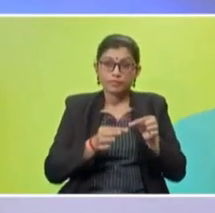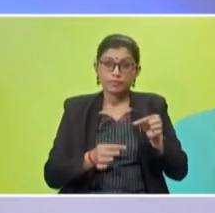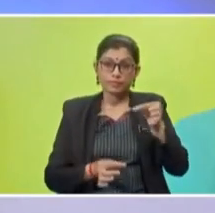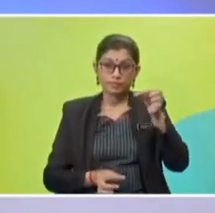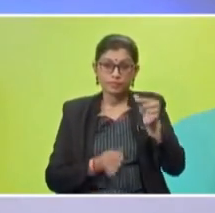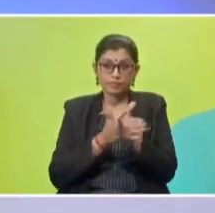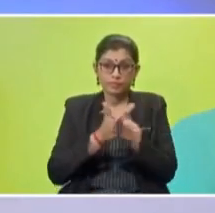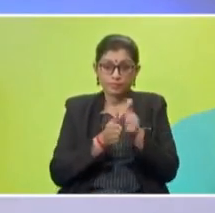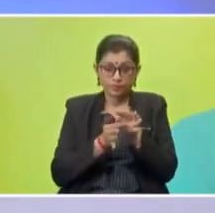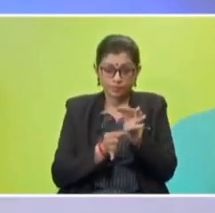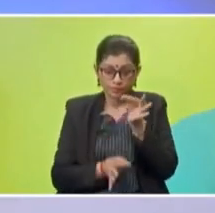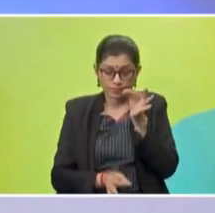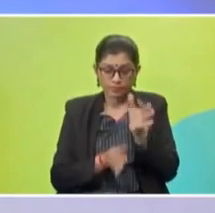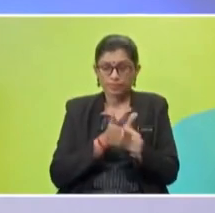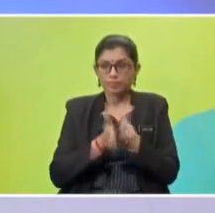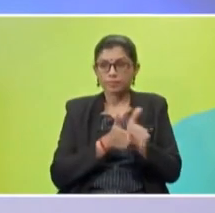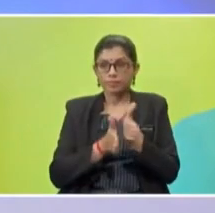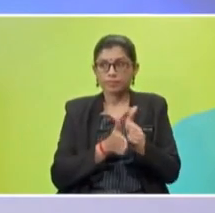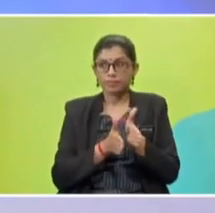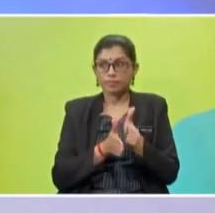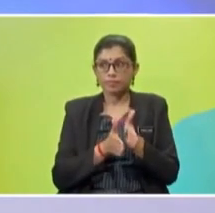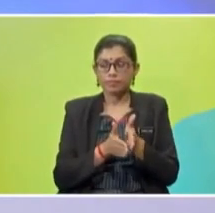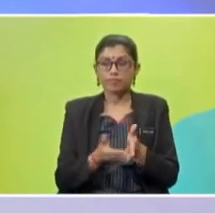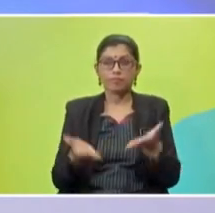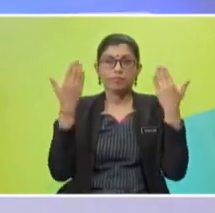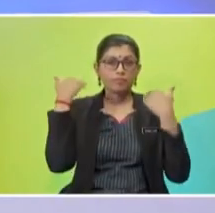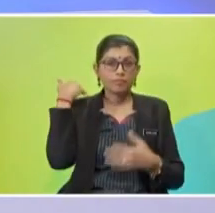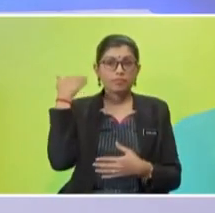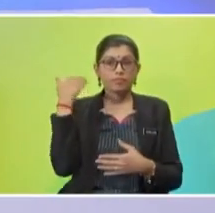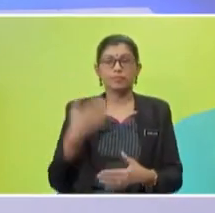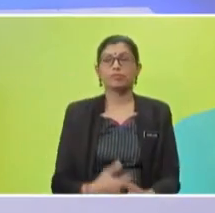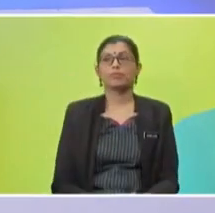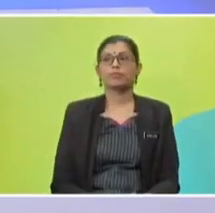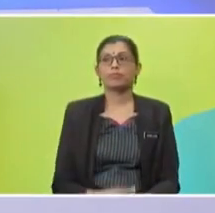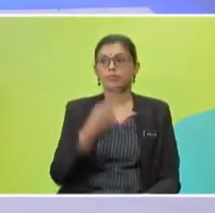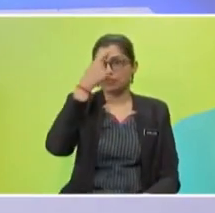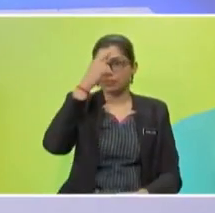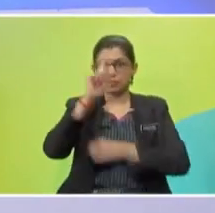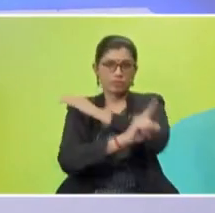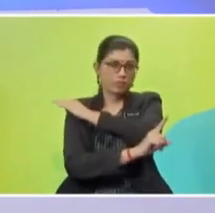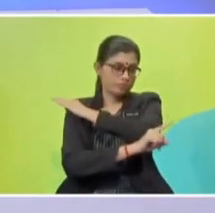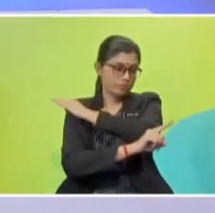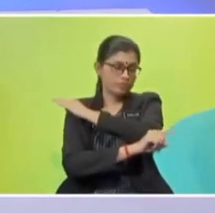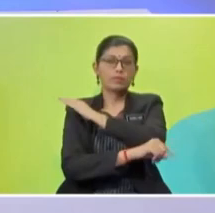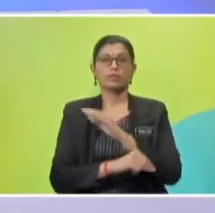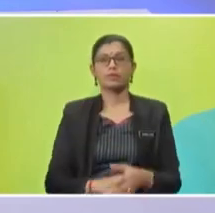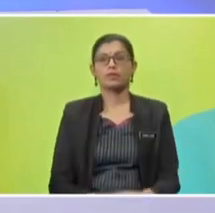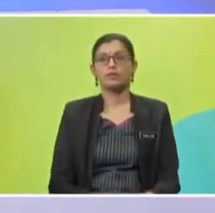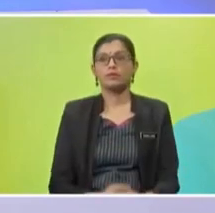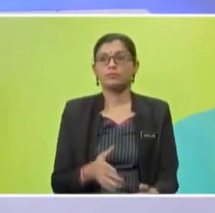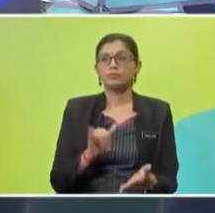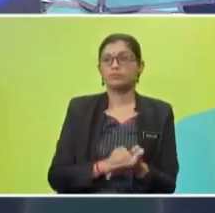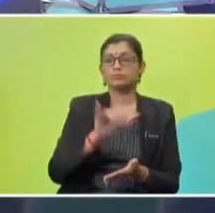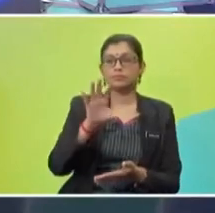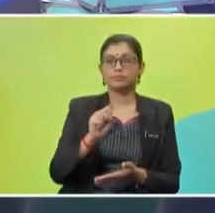panjang Oke letakkan di belakang di bagian belakang Eko dia oh cie dewan gembira